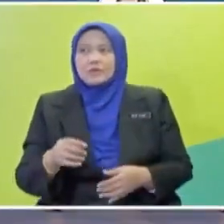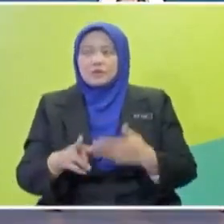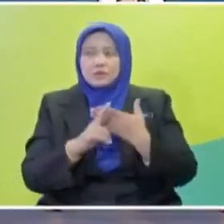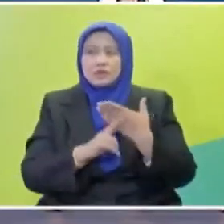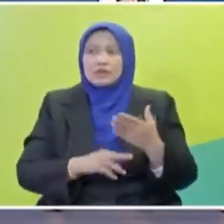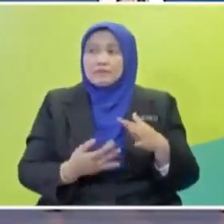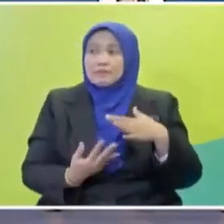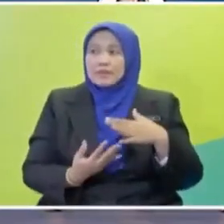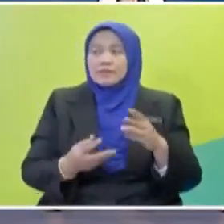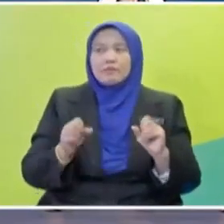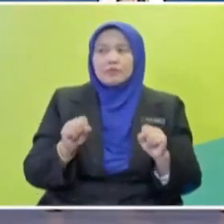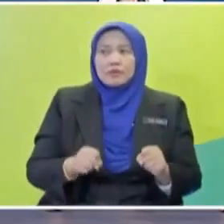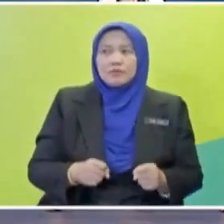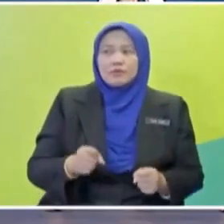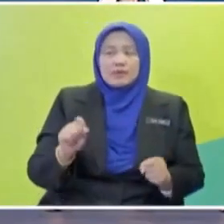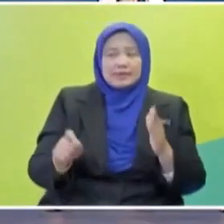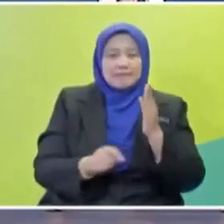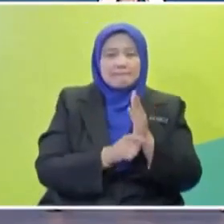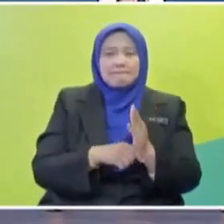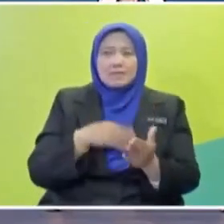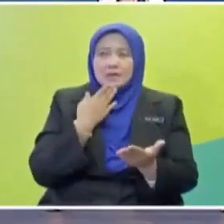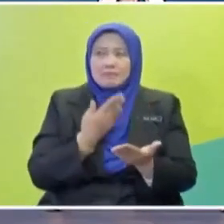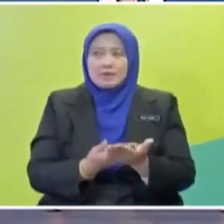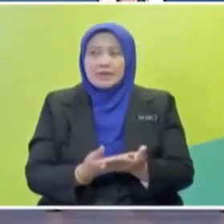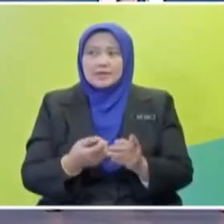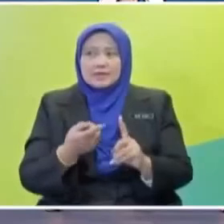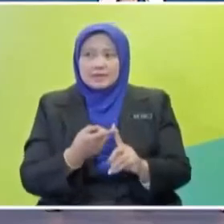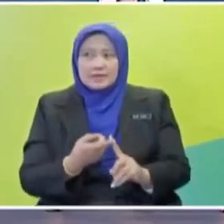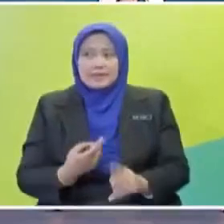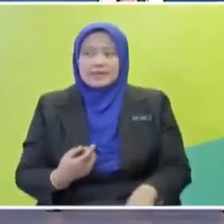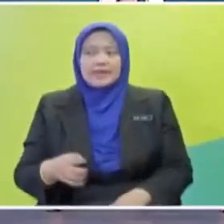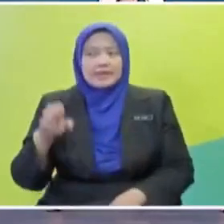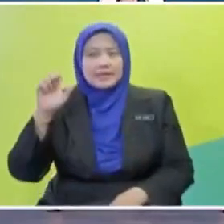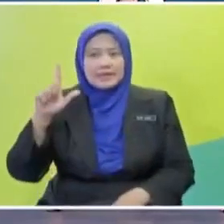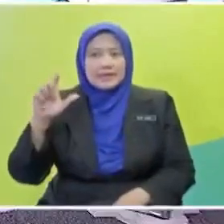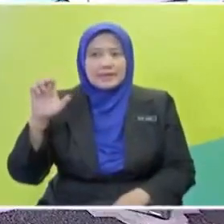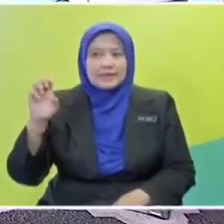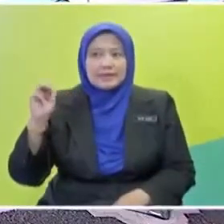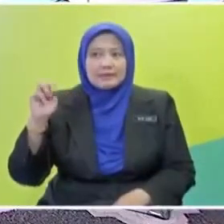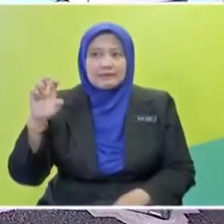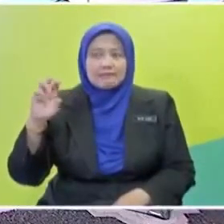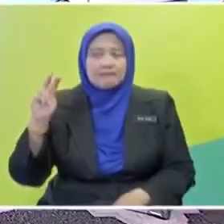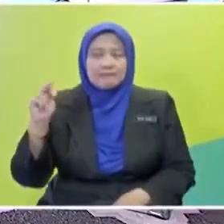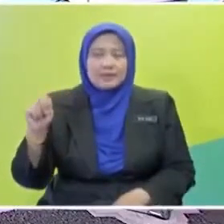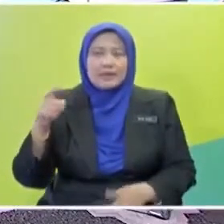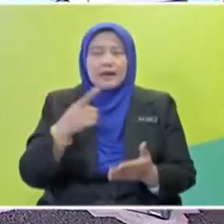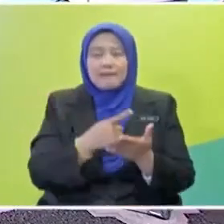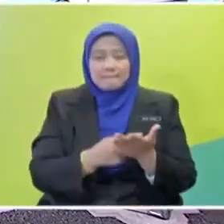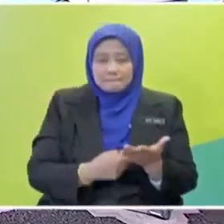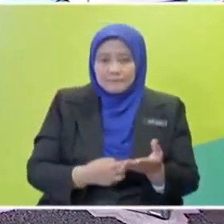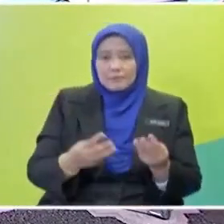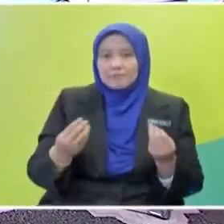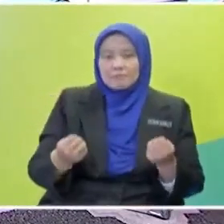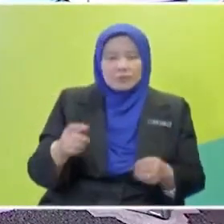mungkin Syafiqah boleh tambah baik lagi roti bakar tu. Mungkin dari segi elemen apa yang Syafiqah kena tengok. Kejap lagi kita belajar